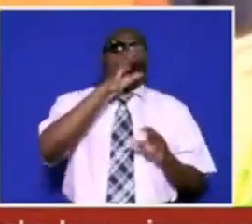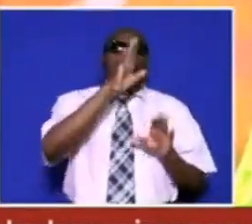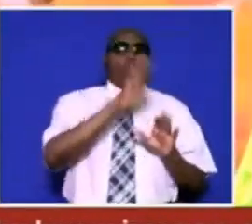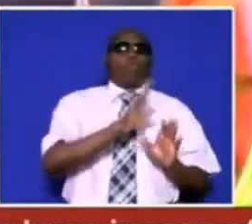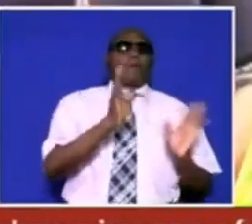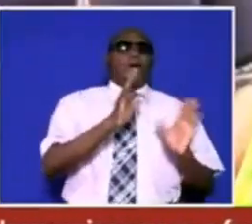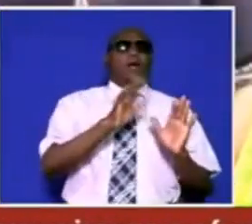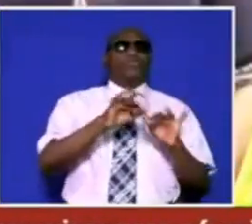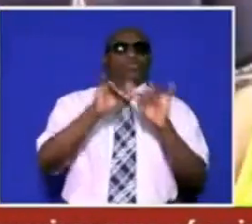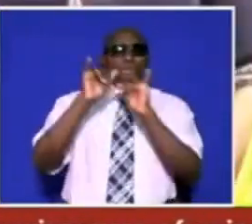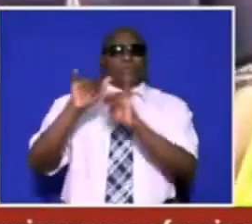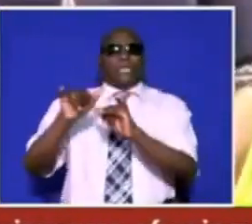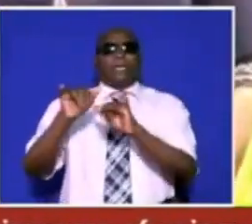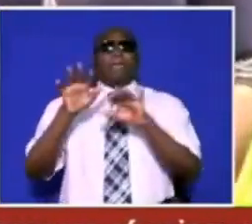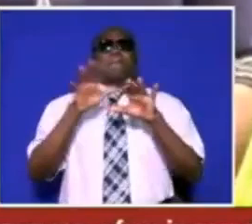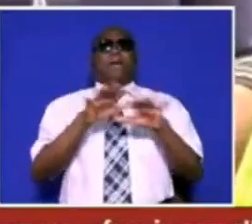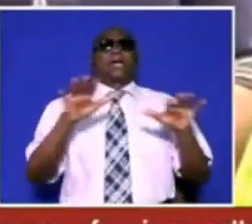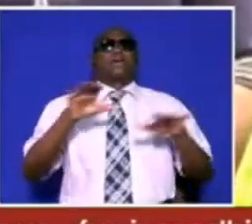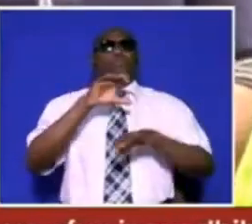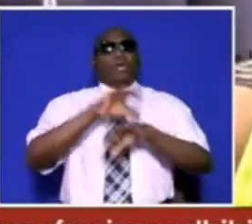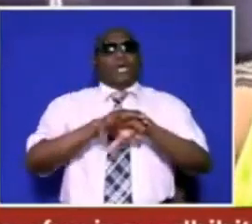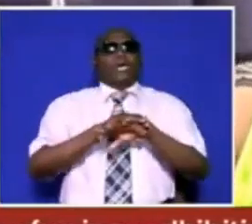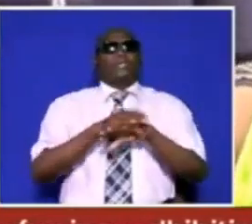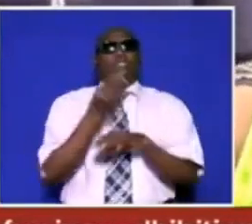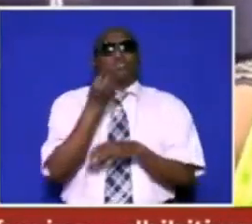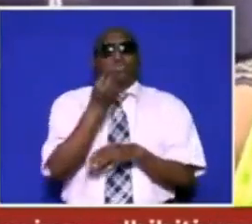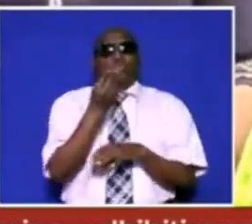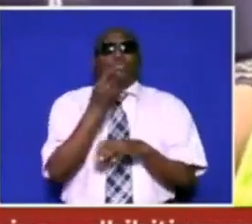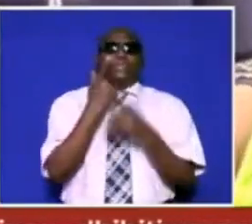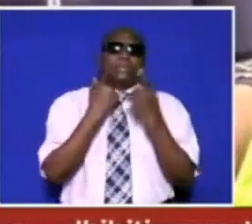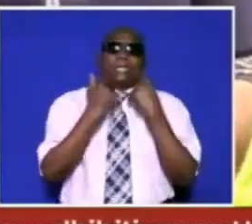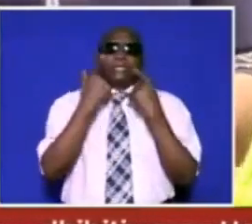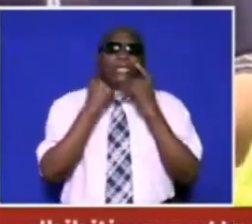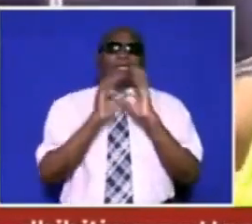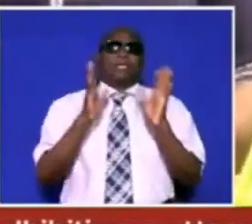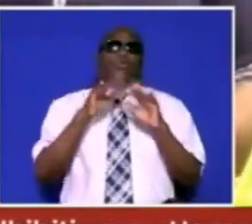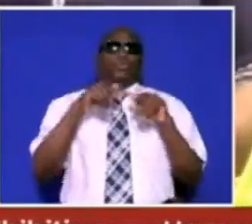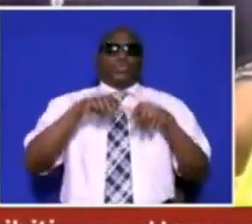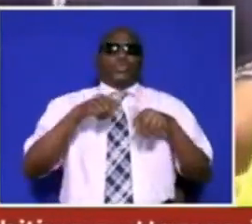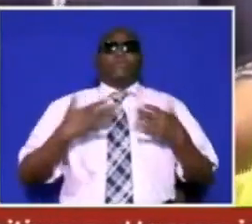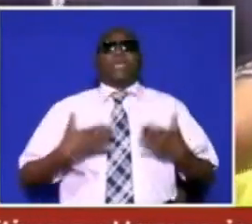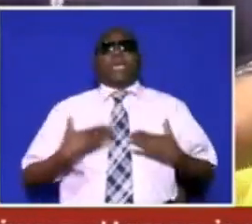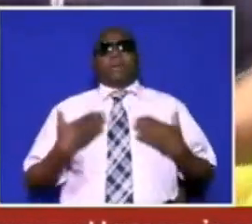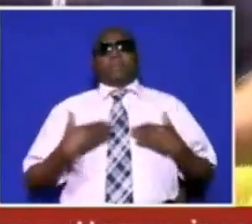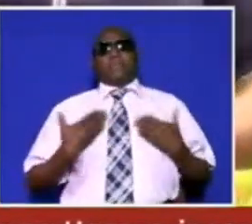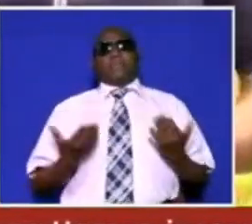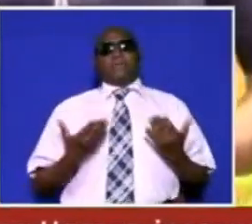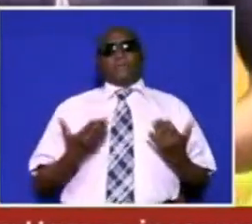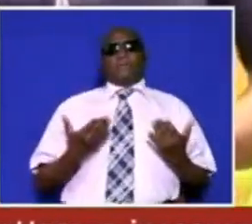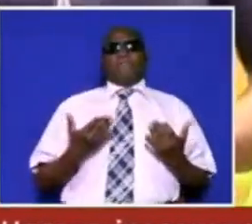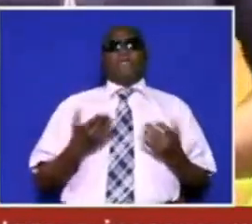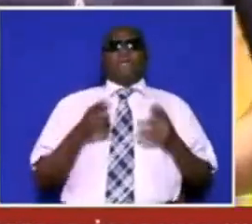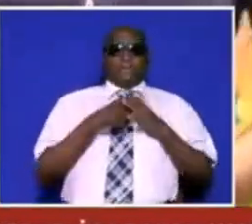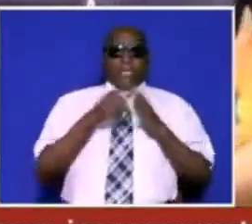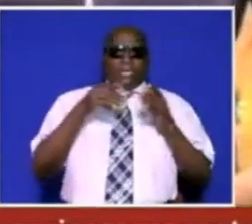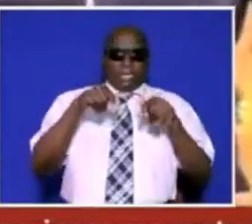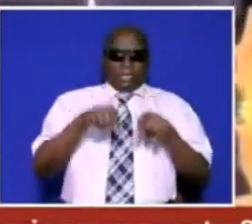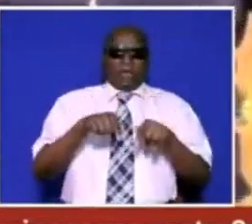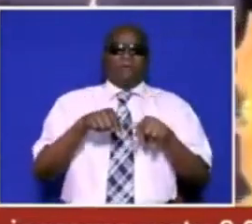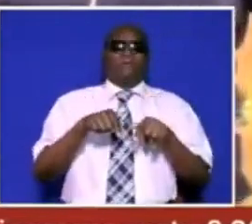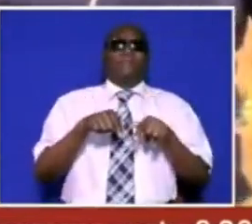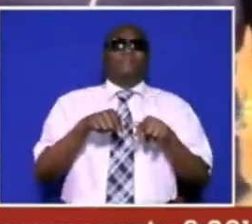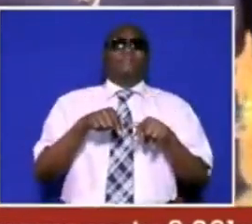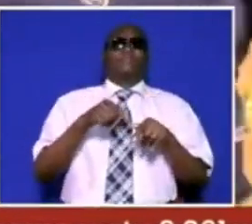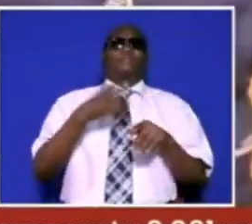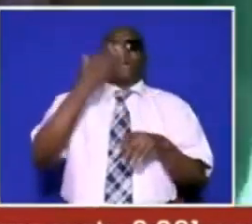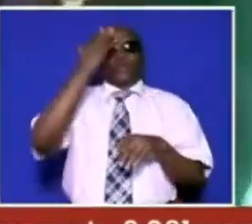soko upate kitu kidogo usilialie. Sasa siku ya leo mimi nimefurahi, nimtaanzia hapa, najua